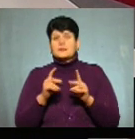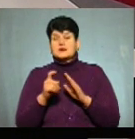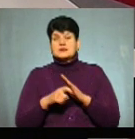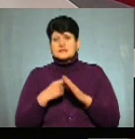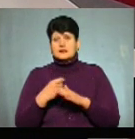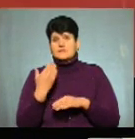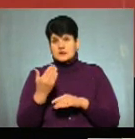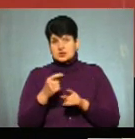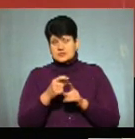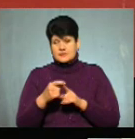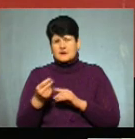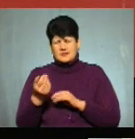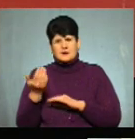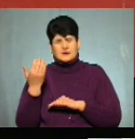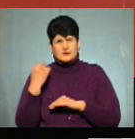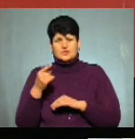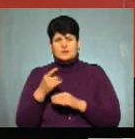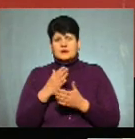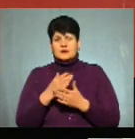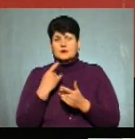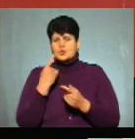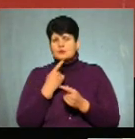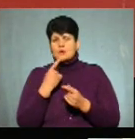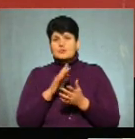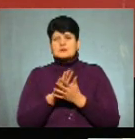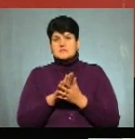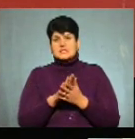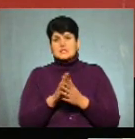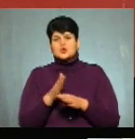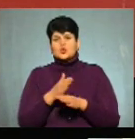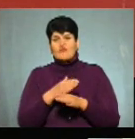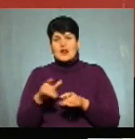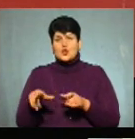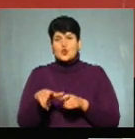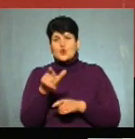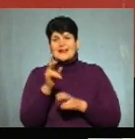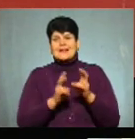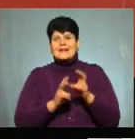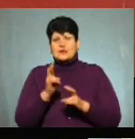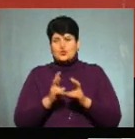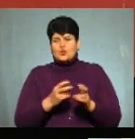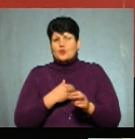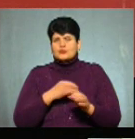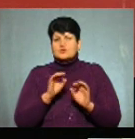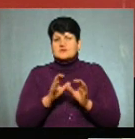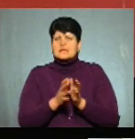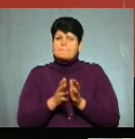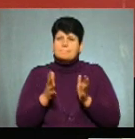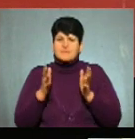ваших слів дещо раніше, у Тернополі йде мова про сміттєсортувальну лінію. Хочемо, щоб ви розказали якомога більше про